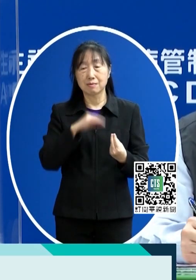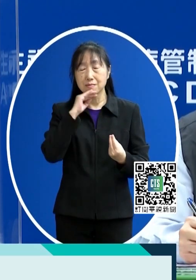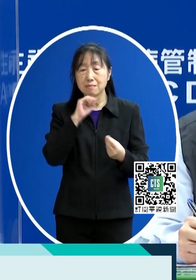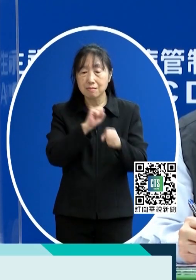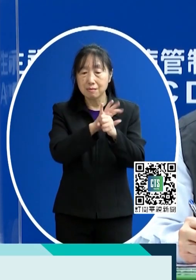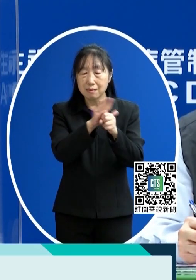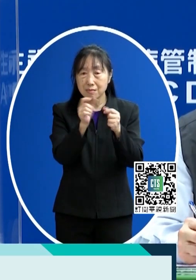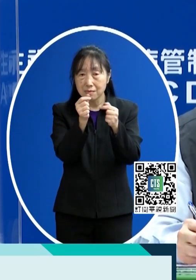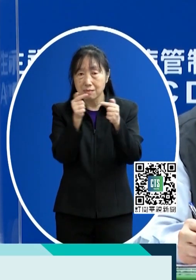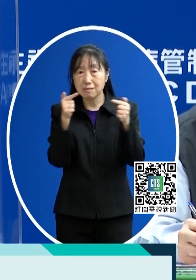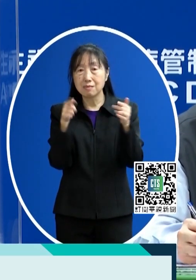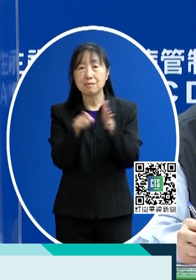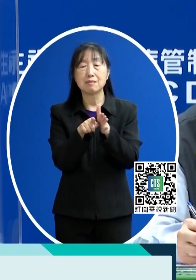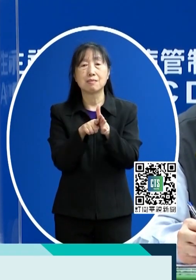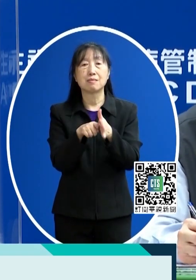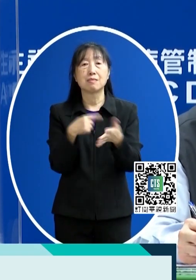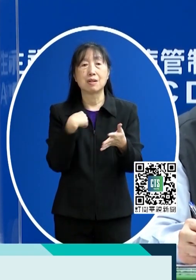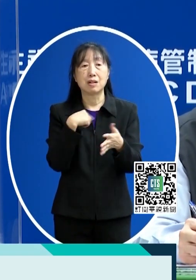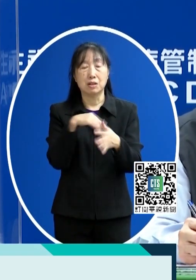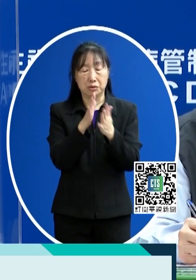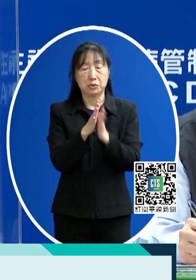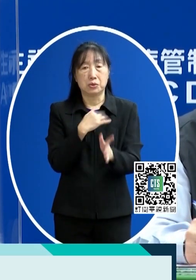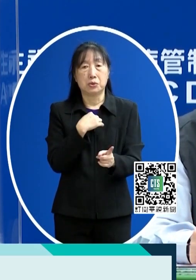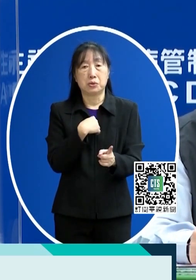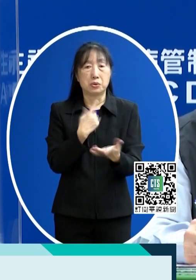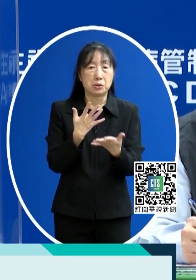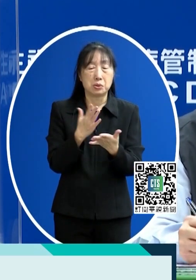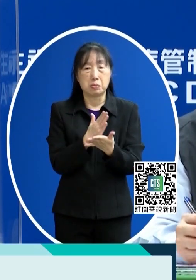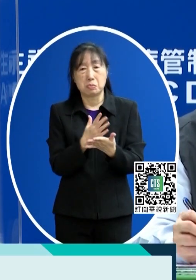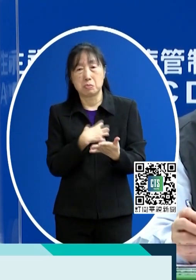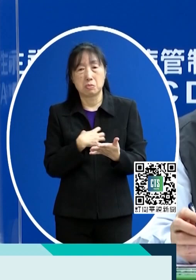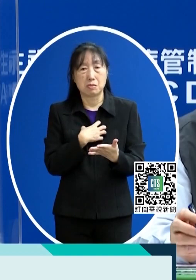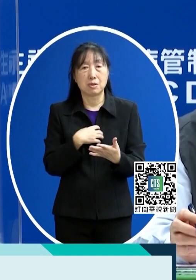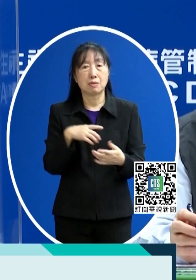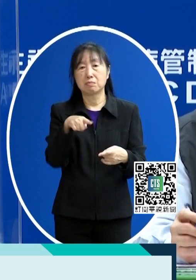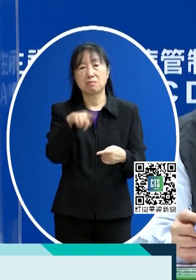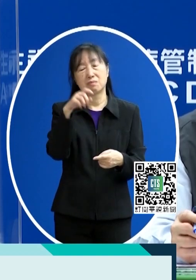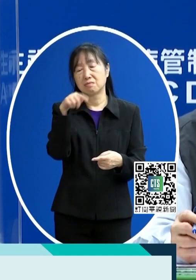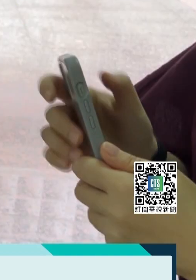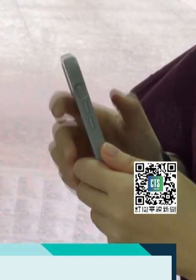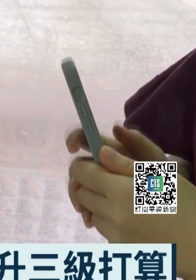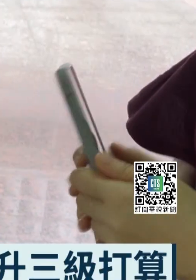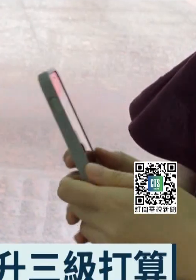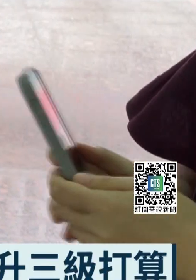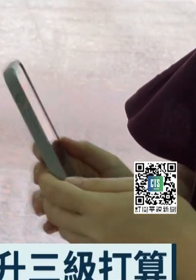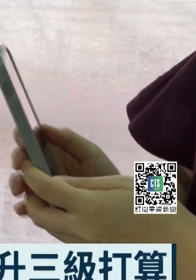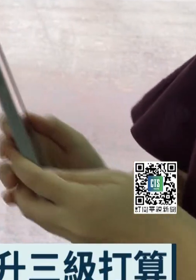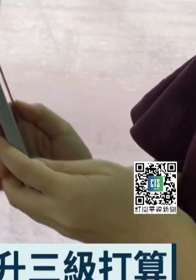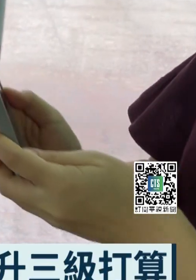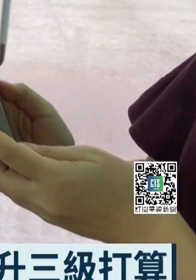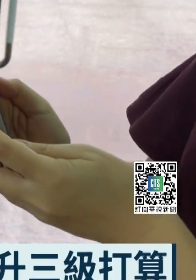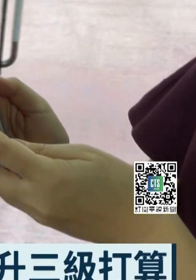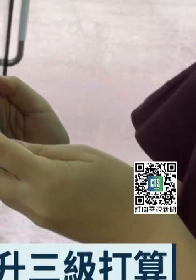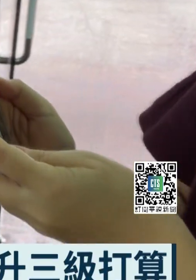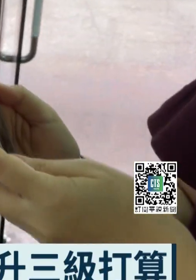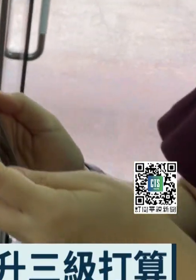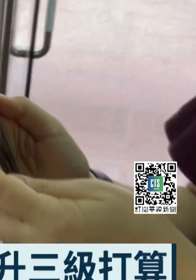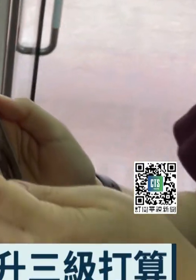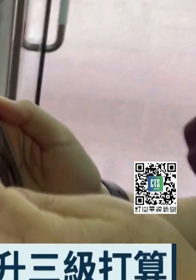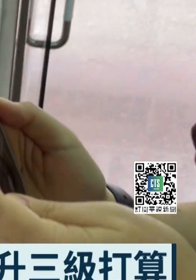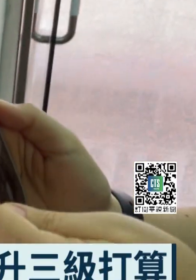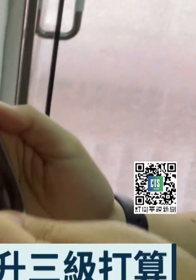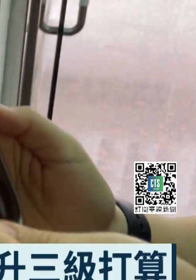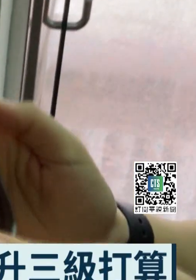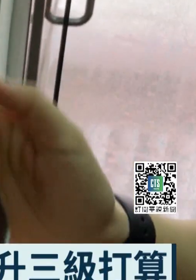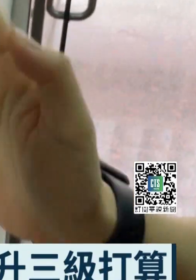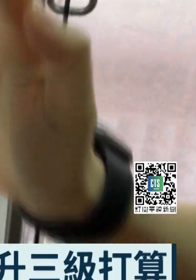再起，就要怪东怪西，这都不是一个好的一个现象。 严肃看待，毕竟西堤群聚案给了教训，